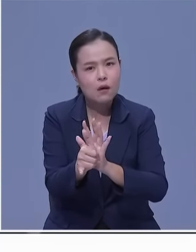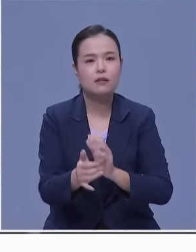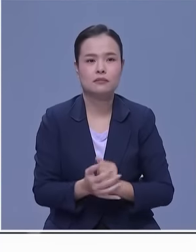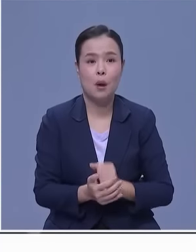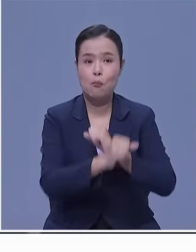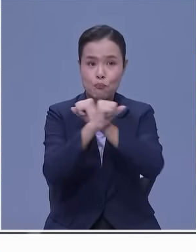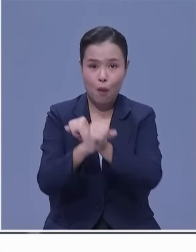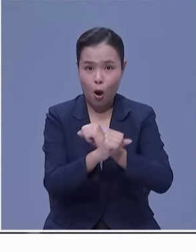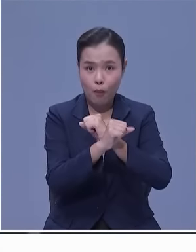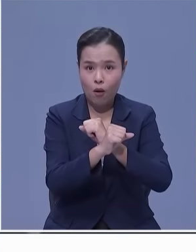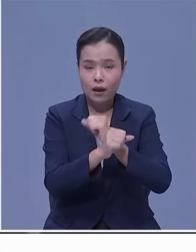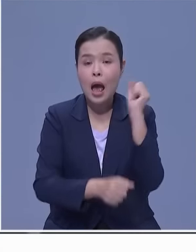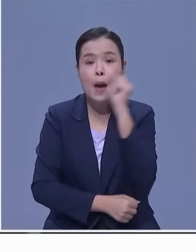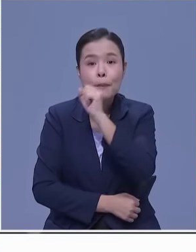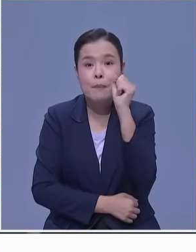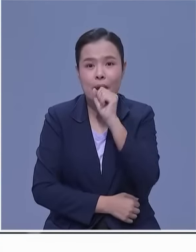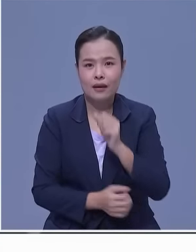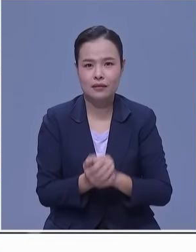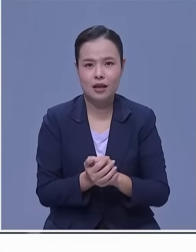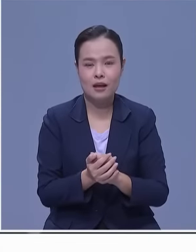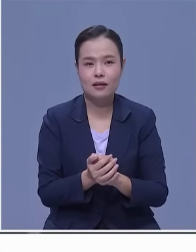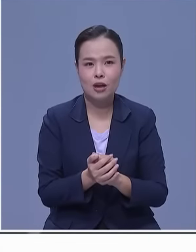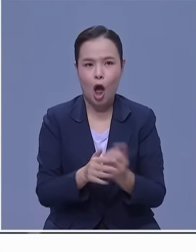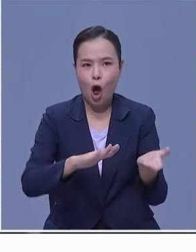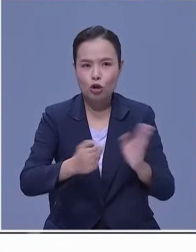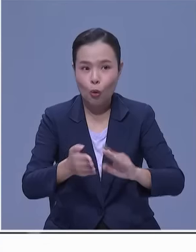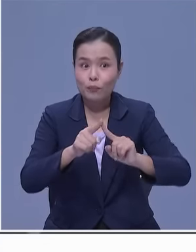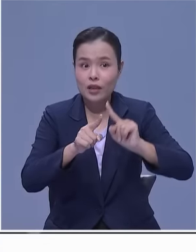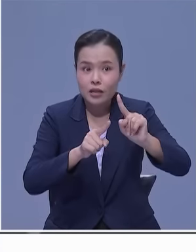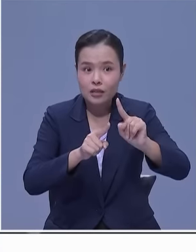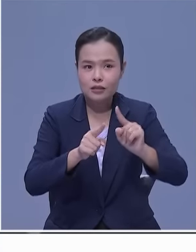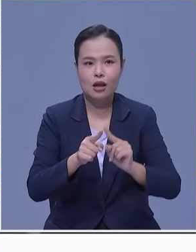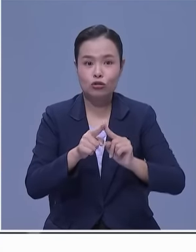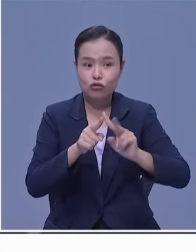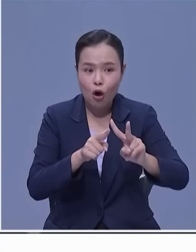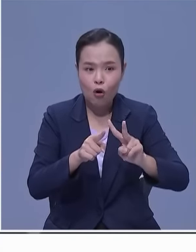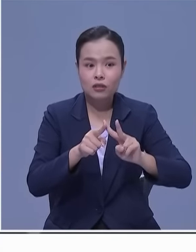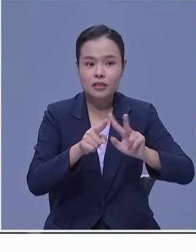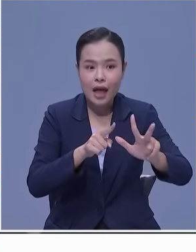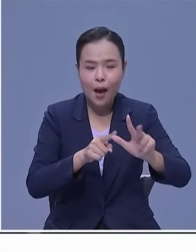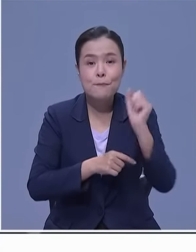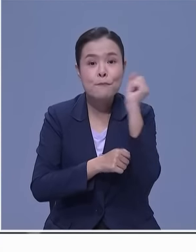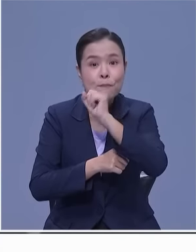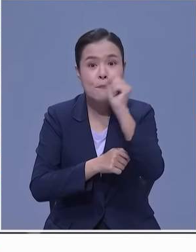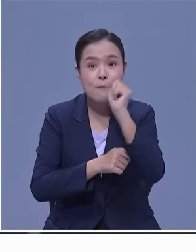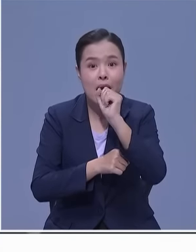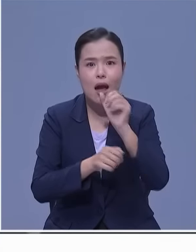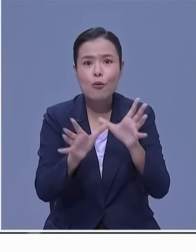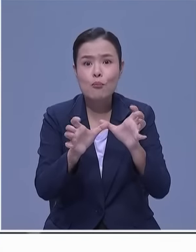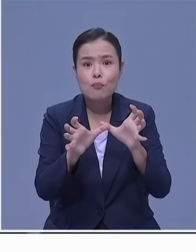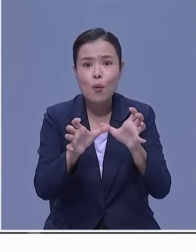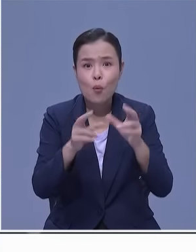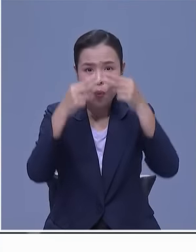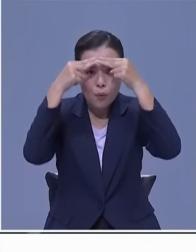างที่ฟังเมื่อสักครู่นึกถึงอีเพลงแล้วพี่อามศพแรกผ่านไปศพสองศพสามค่อยๆผ่านไป อ๋อเพลงพี่ปูพง ศ์คือมันมีหลายศพ